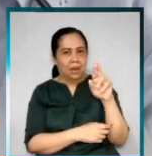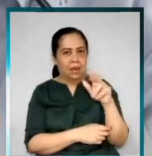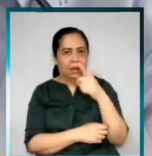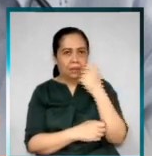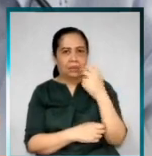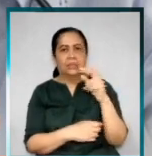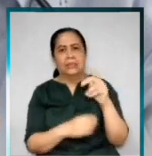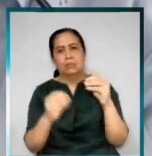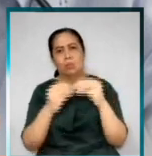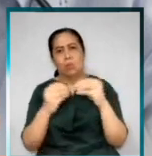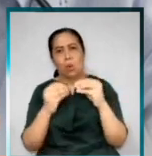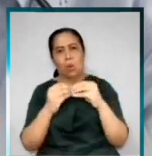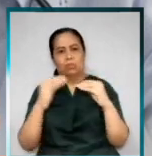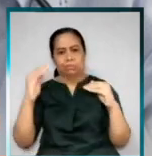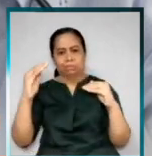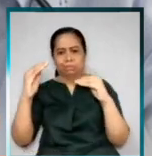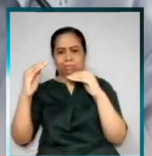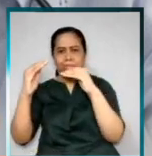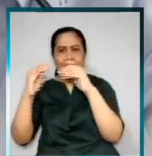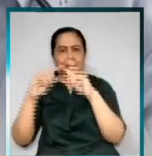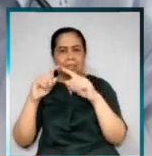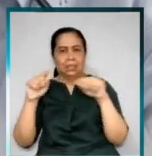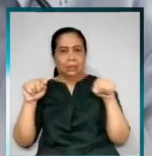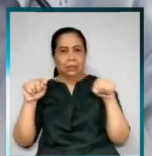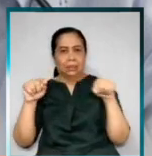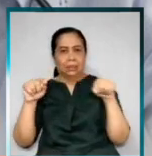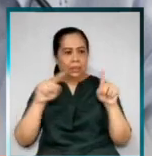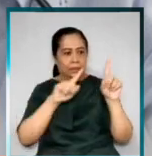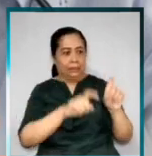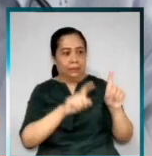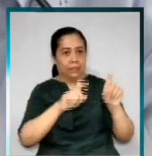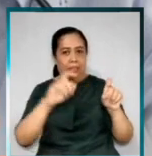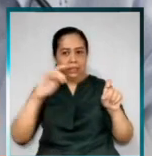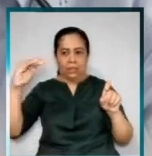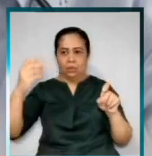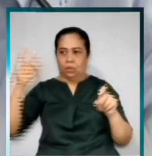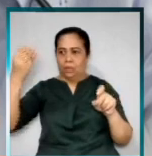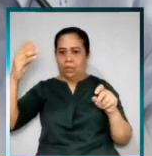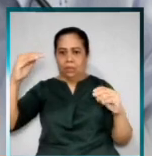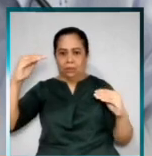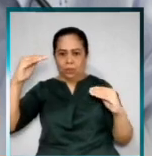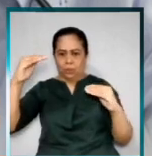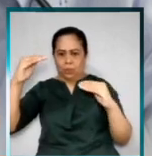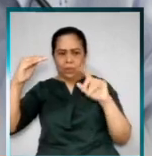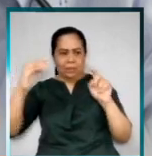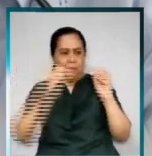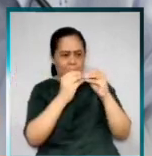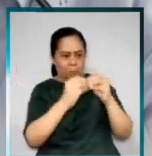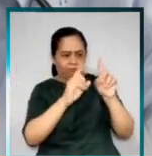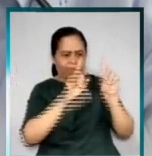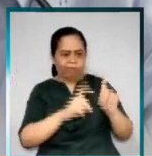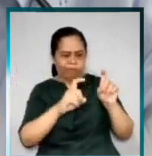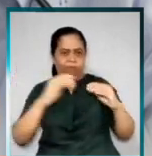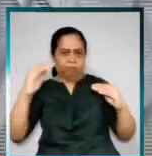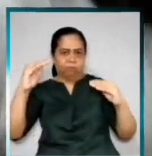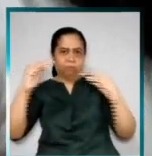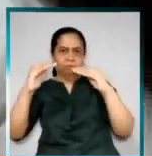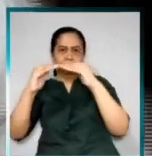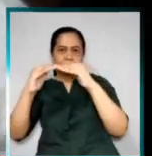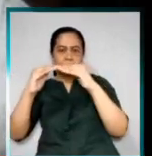gap between your testing output and the number of positive